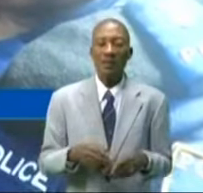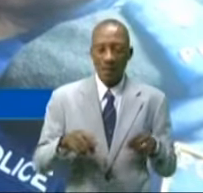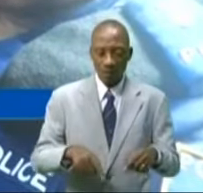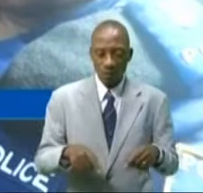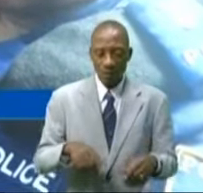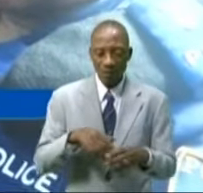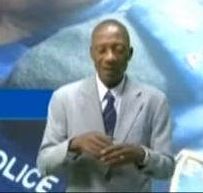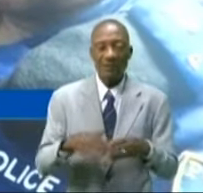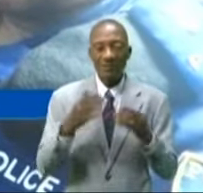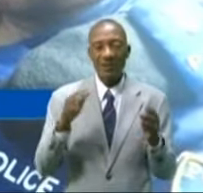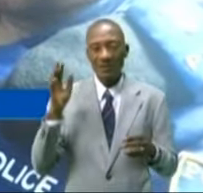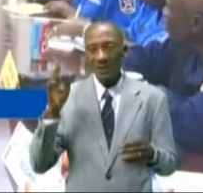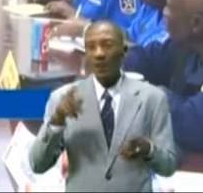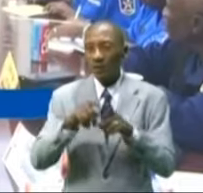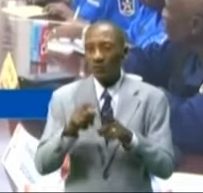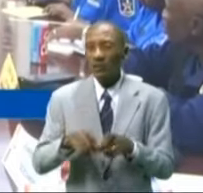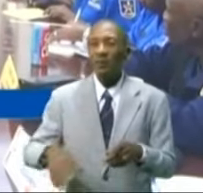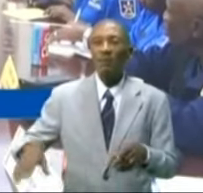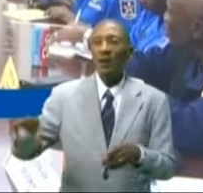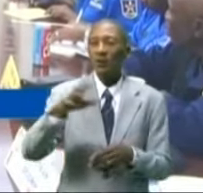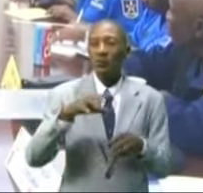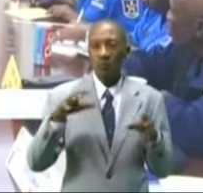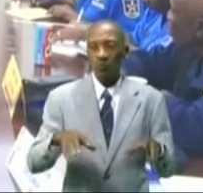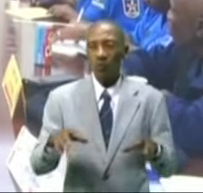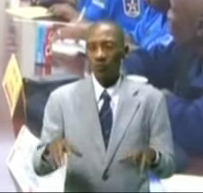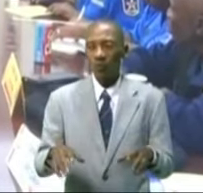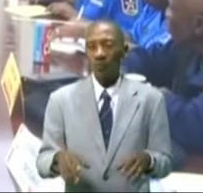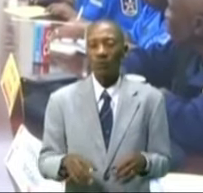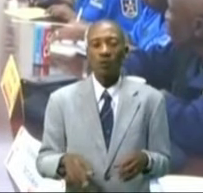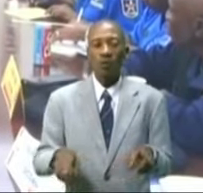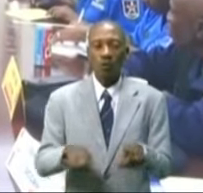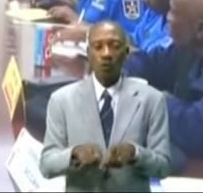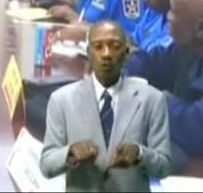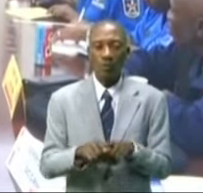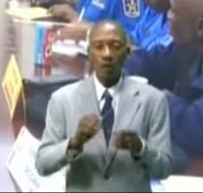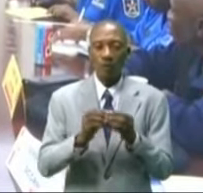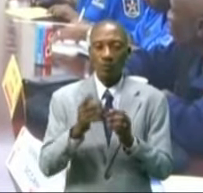d'état-major général des forces armées de la République démocratique du Congo.